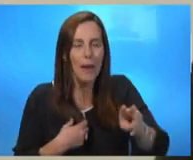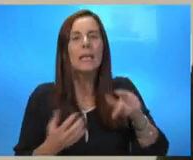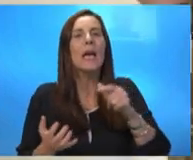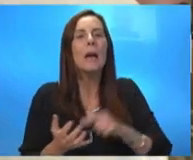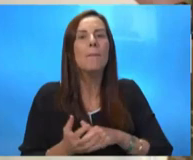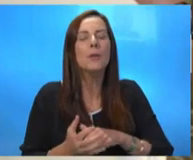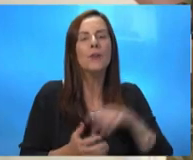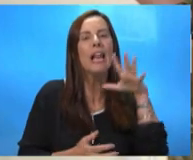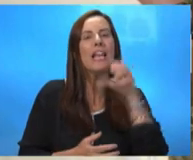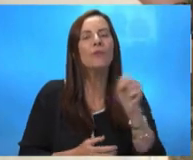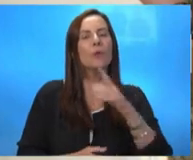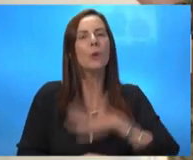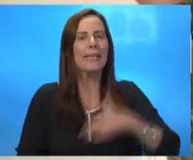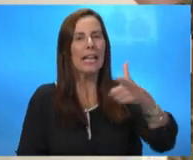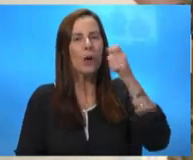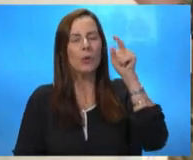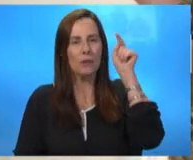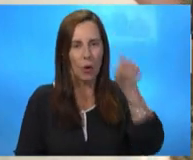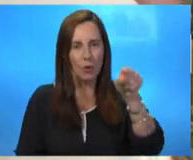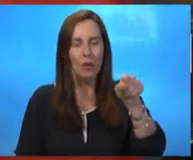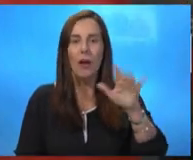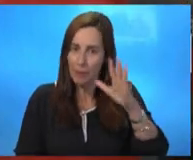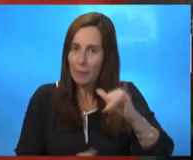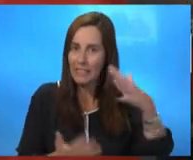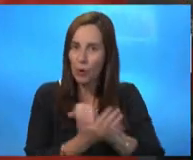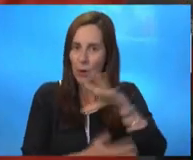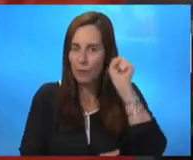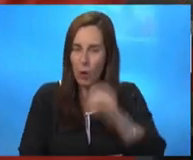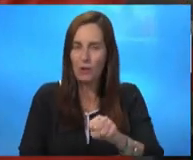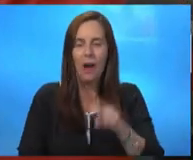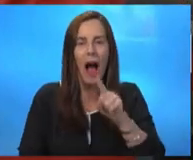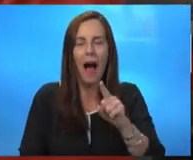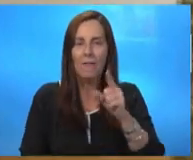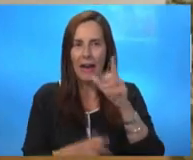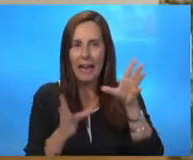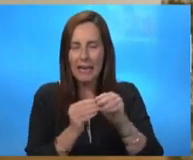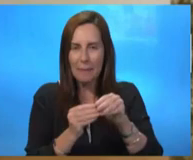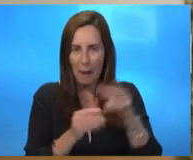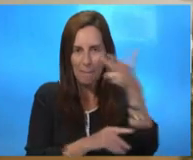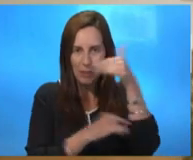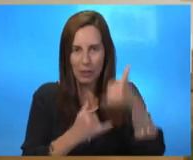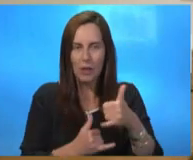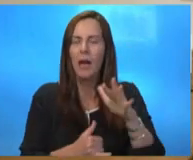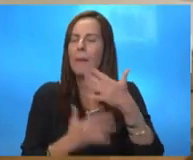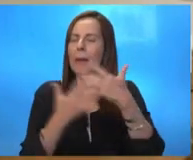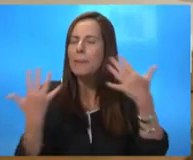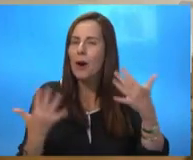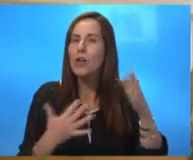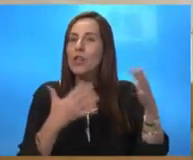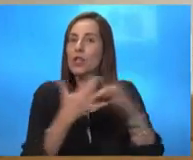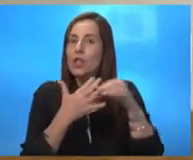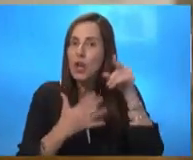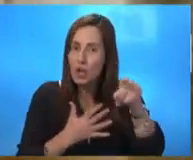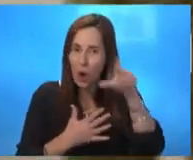את שכיר החרב שגויס למשימה, וכנראה הצליחו. אבל מול המצלמות היום, גם התברר שאשתו של